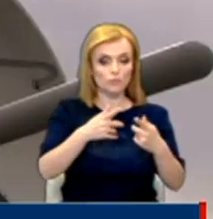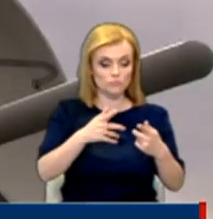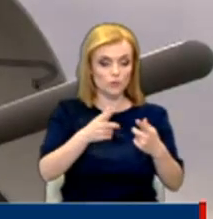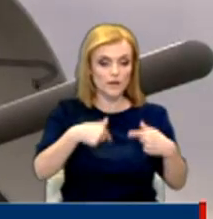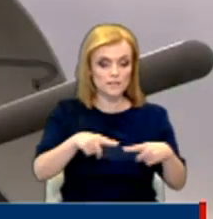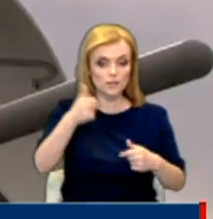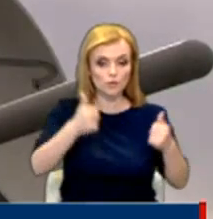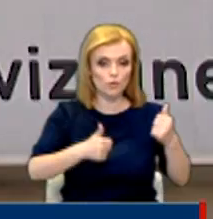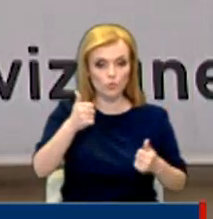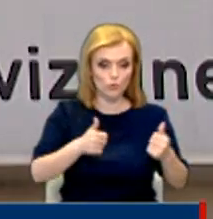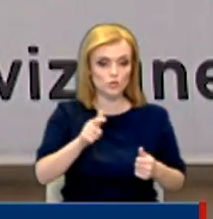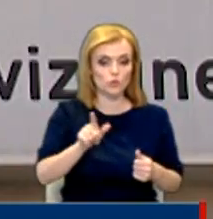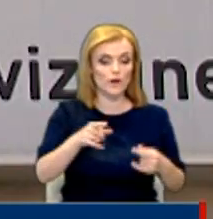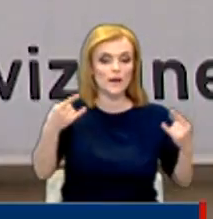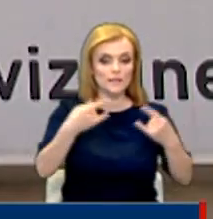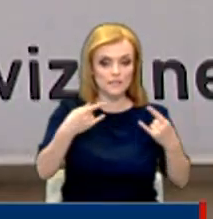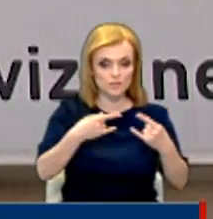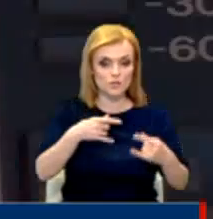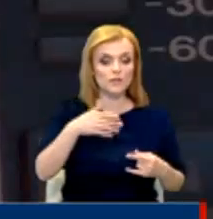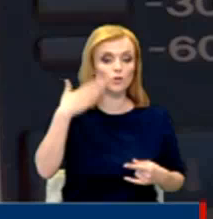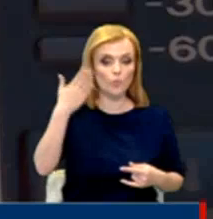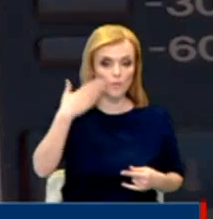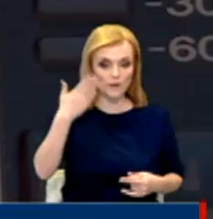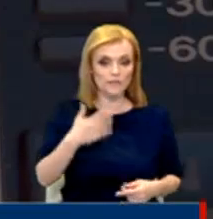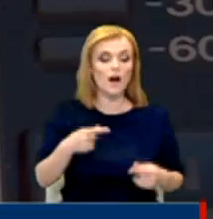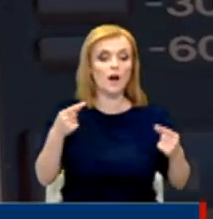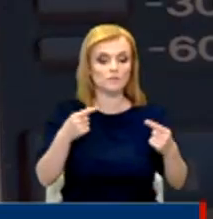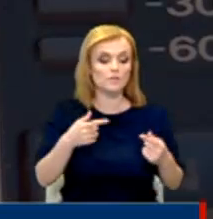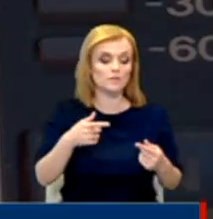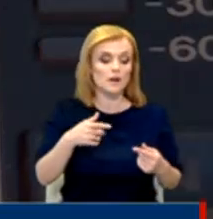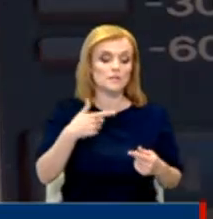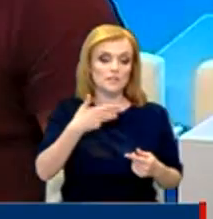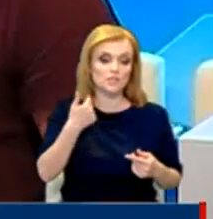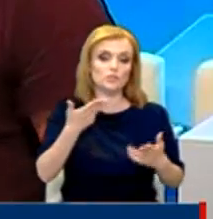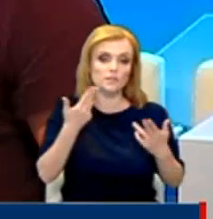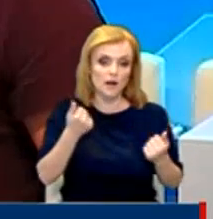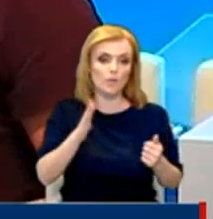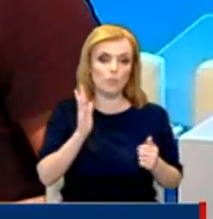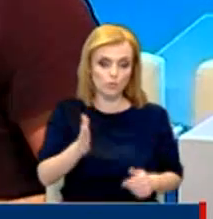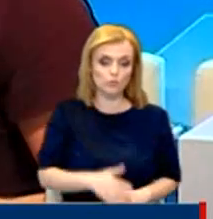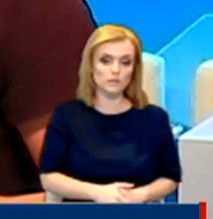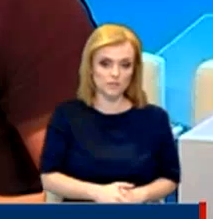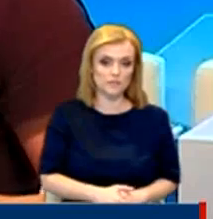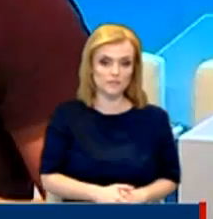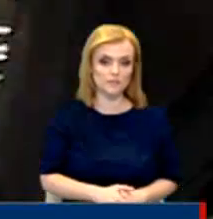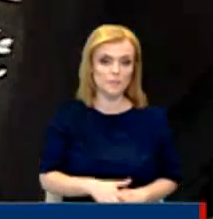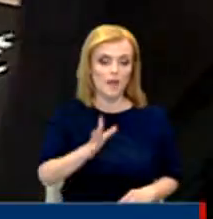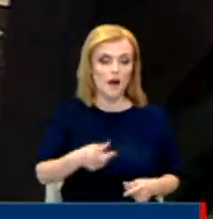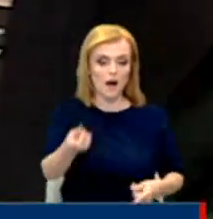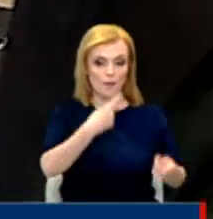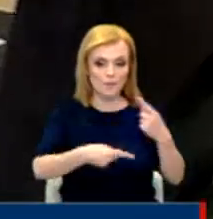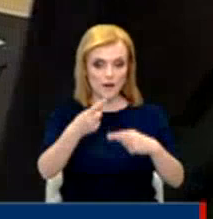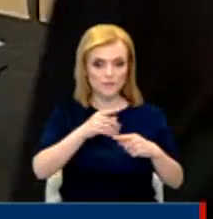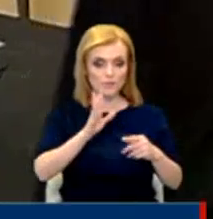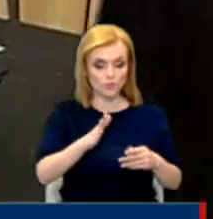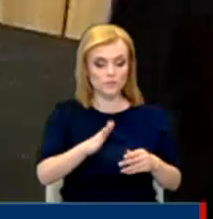pentru atribuirea frecvenței, iar astăzi televiziunea română a confirmat că este interesată să revină pe acest canal. Odată cu difuzarea